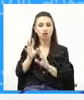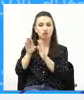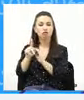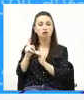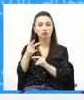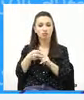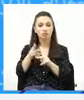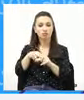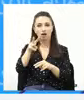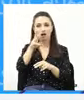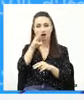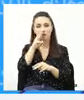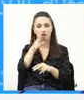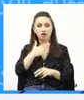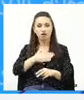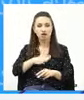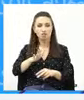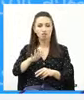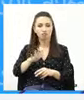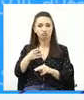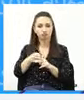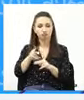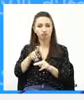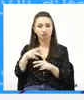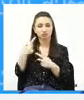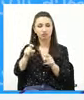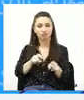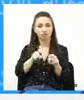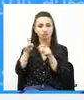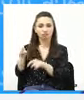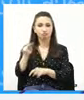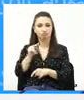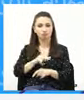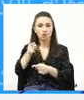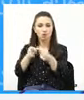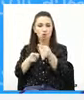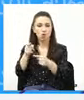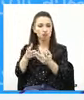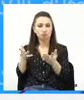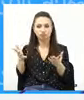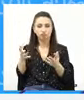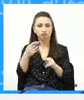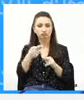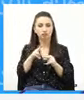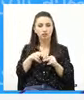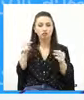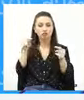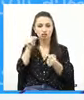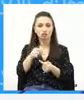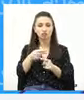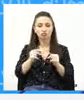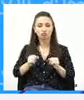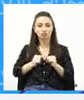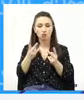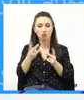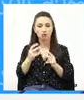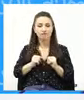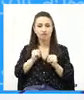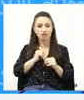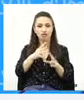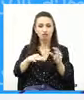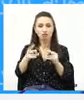არსებული ხელფასები ვერანაირ კონკურენციას ვერ უწევს კერძო სექტორს. შესაბამისად, მაქსიმალურად უნდა ვეცადოთ,